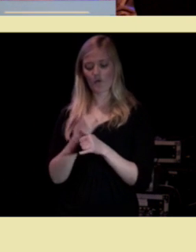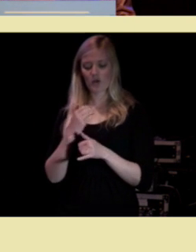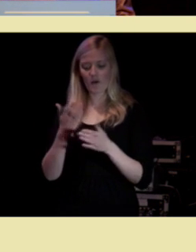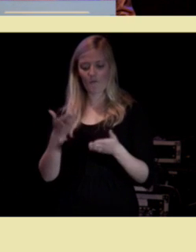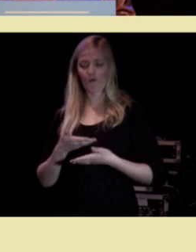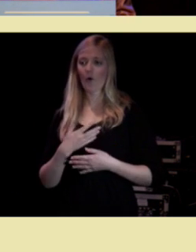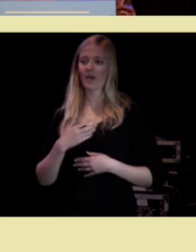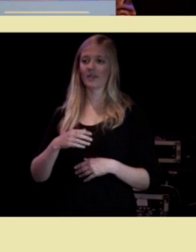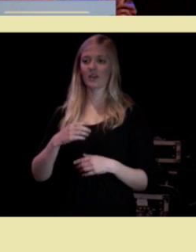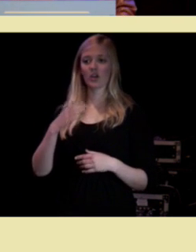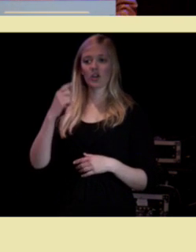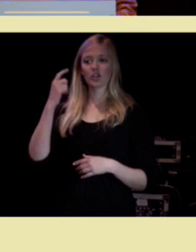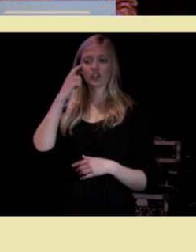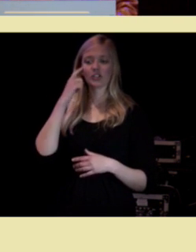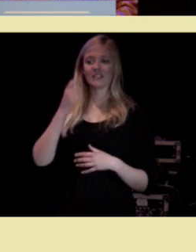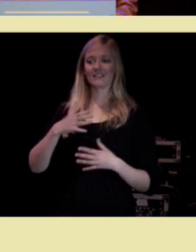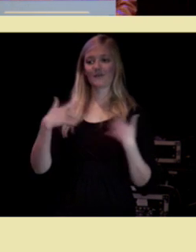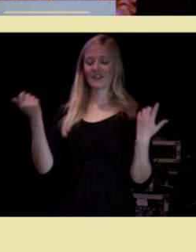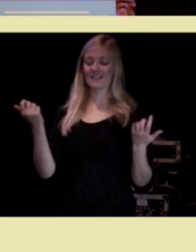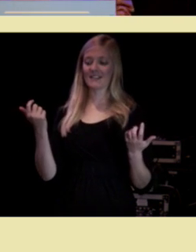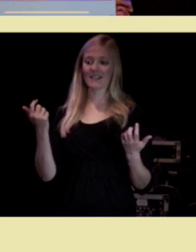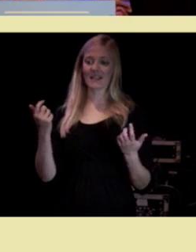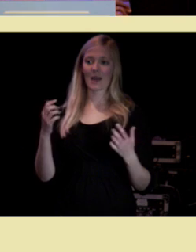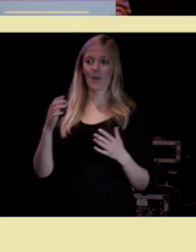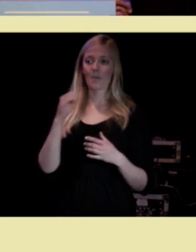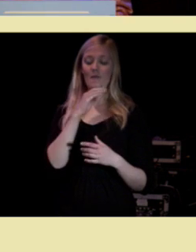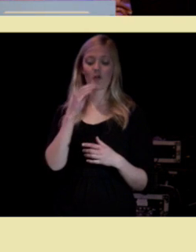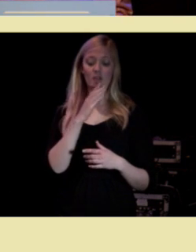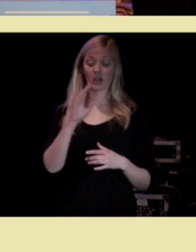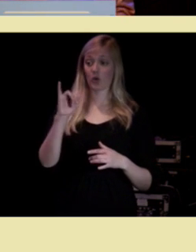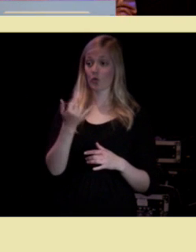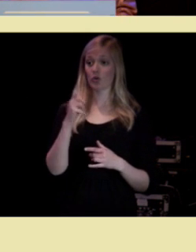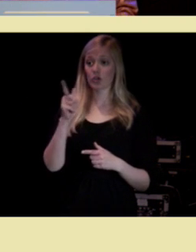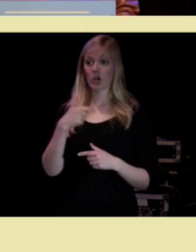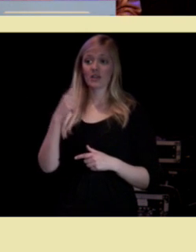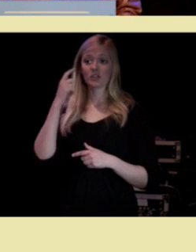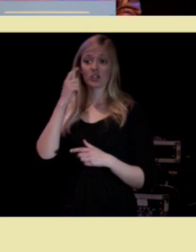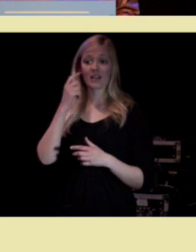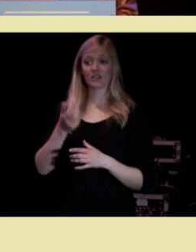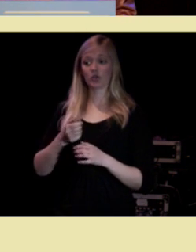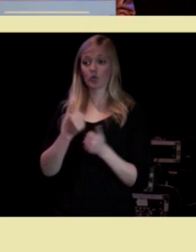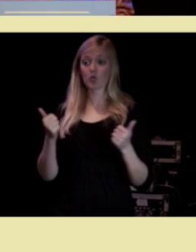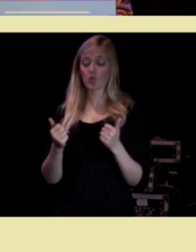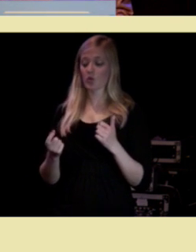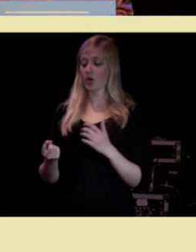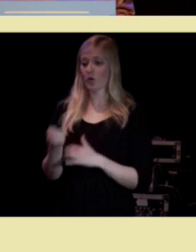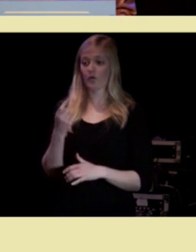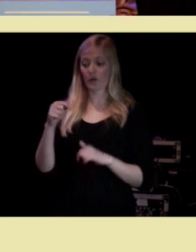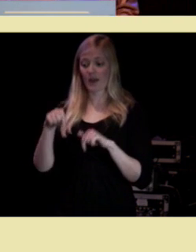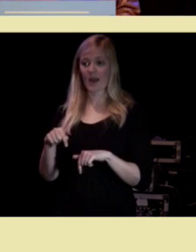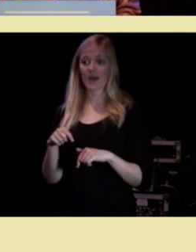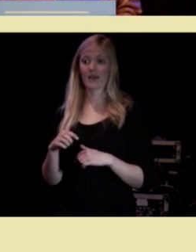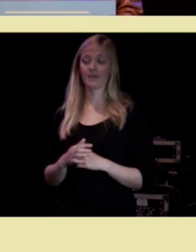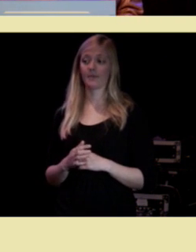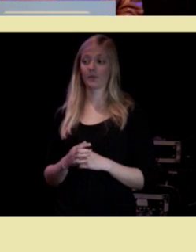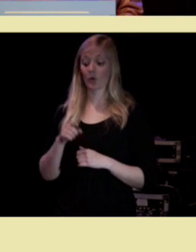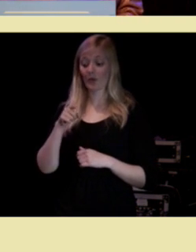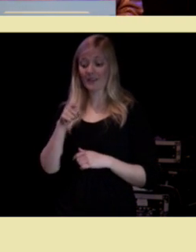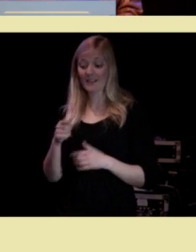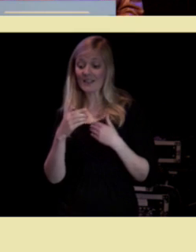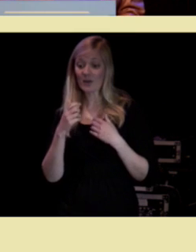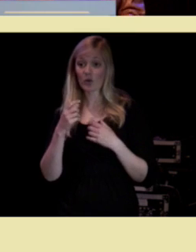friskere befolkning, nettopp fordi at psykisk helse en av de store folkehelseutfordringene, og det i forhold til de utfordringene